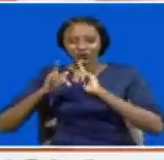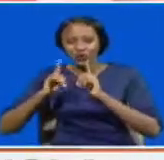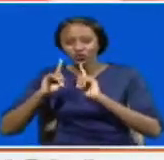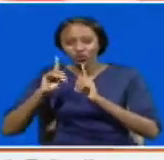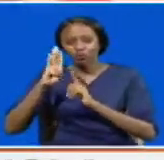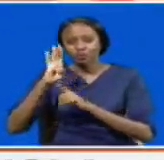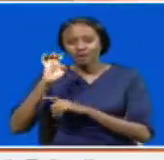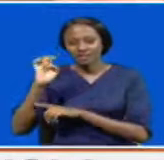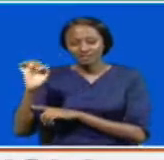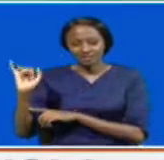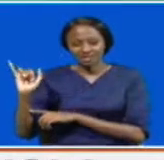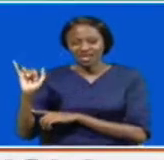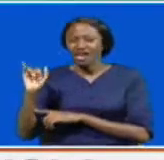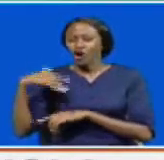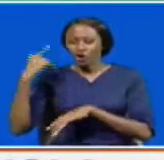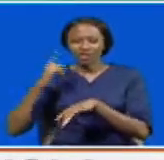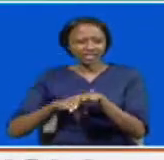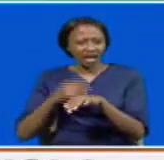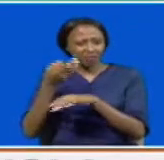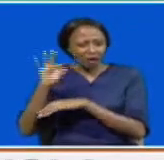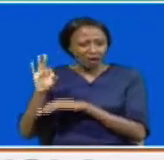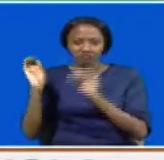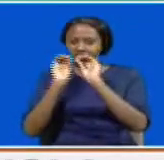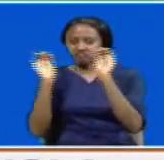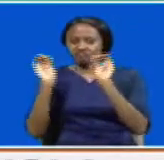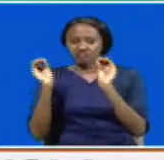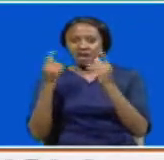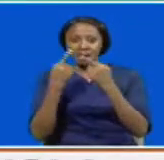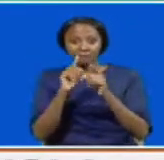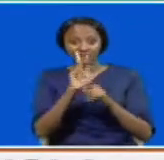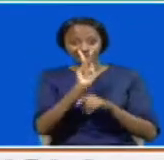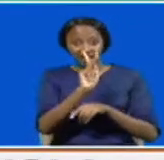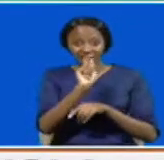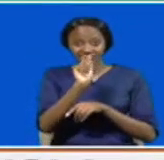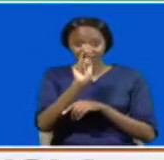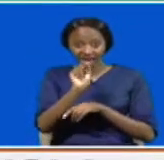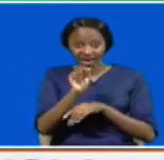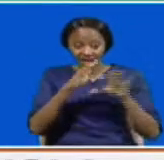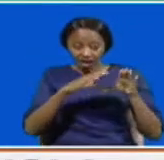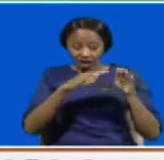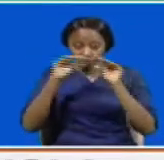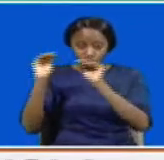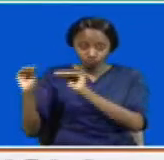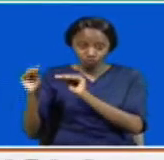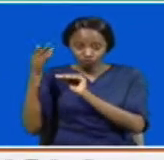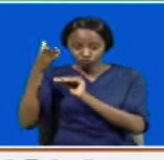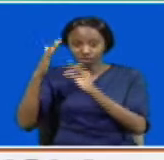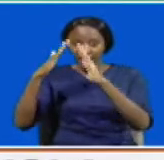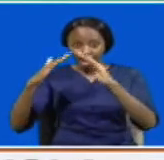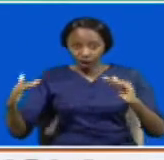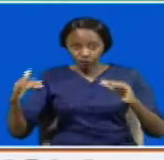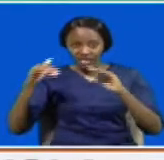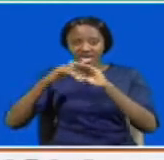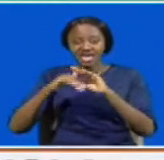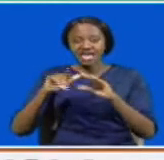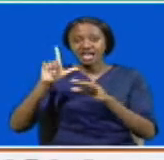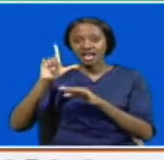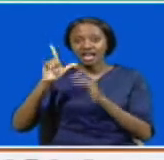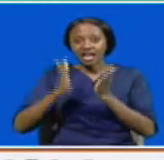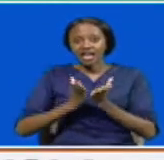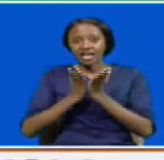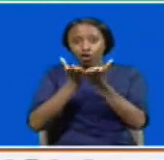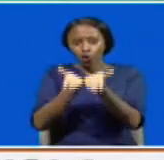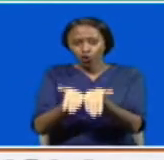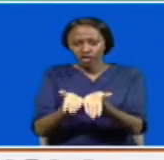si kawaida yake kuzima simu. Wakati KTN News ilipotembelea wazazi wake Betty katika nyumba yao ya Likoni,